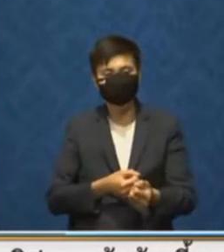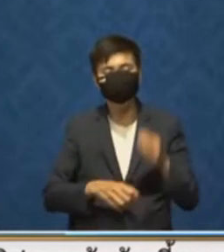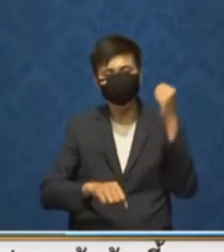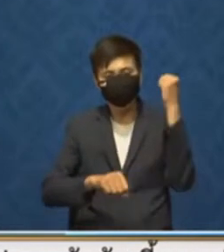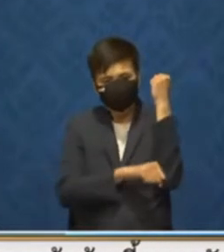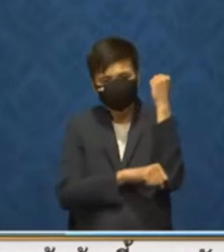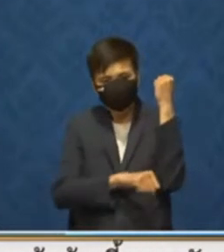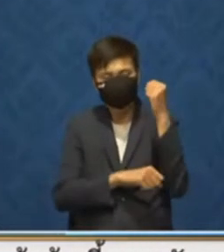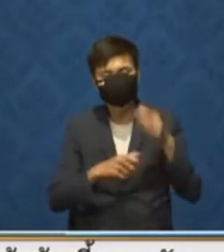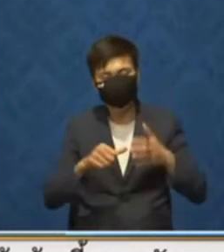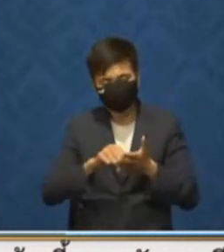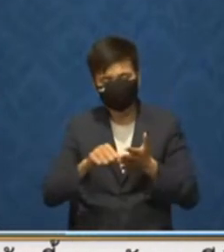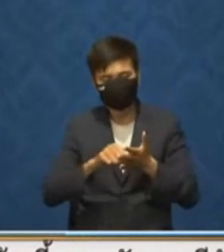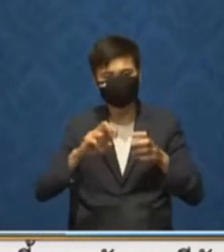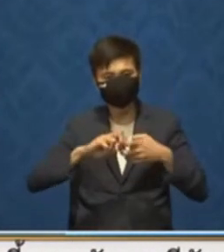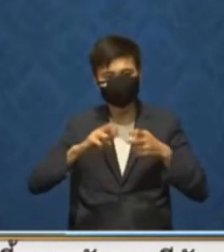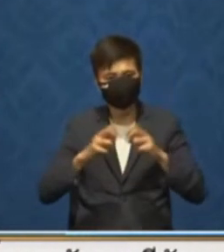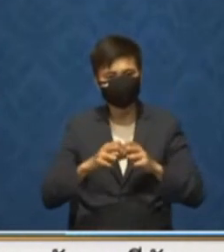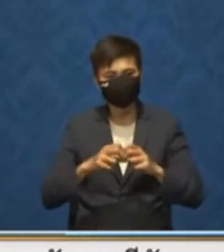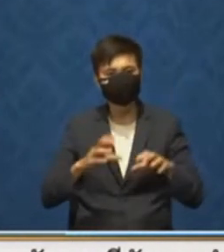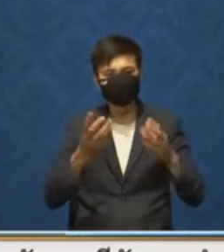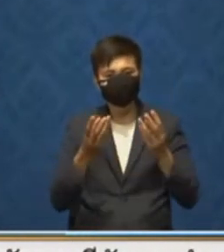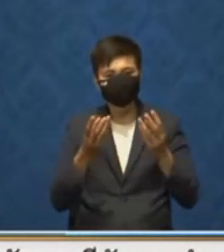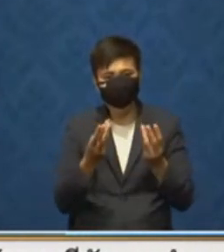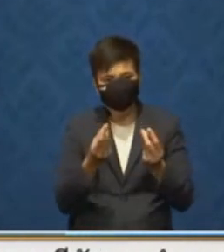ไขปัญหาได้